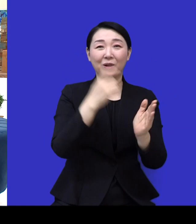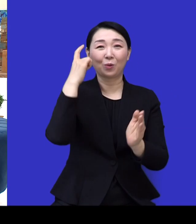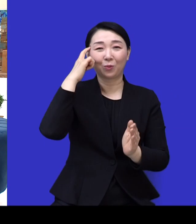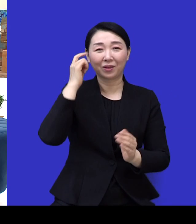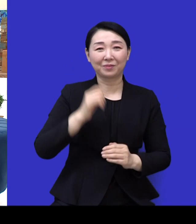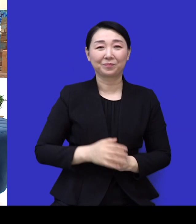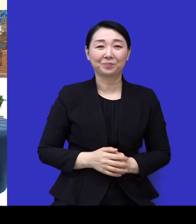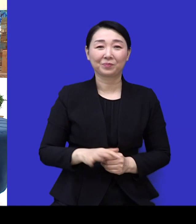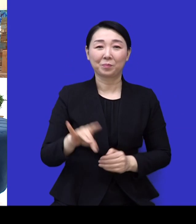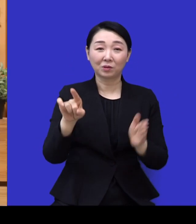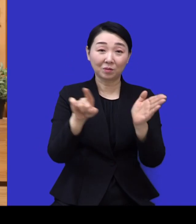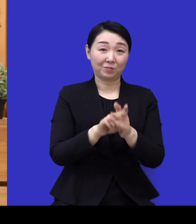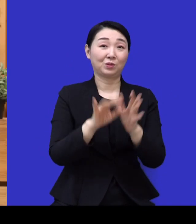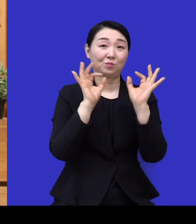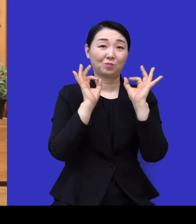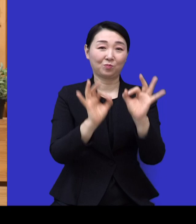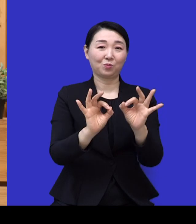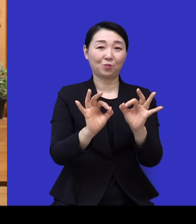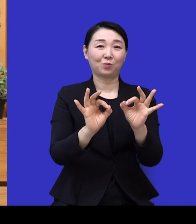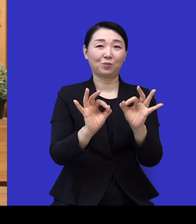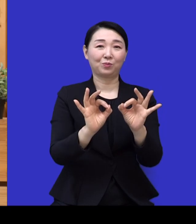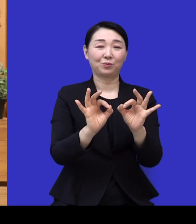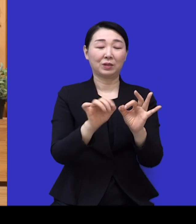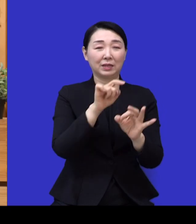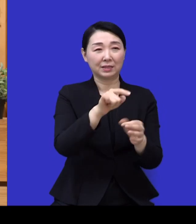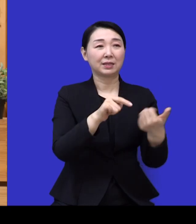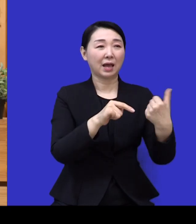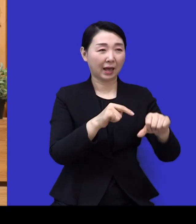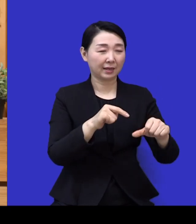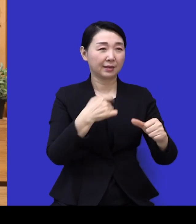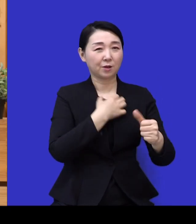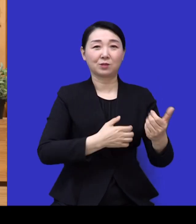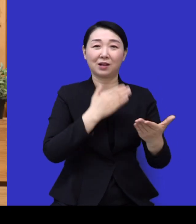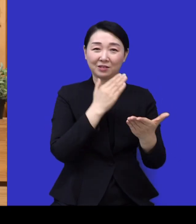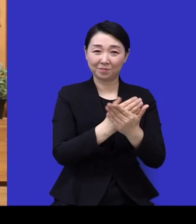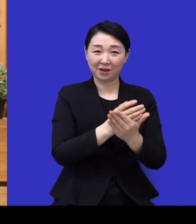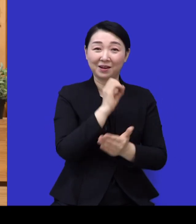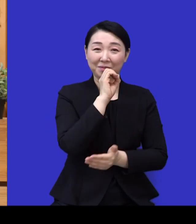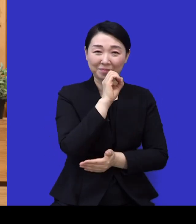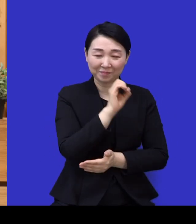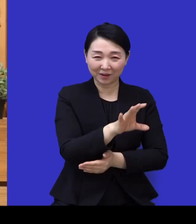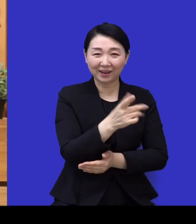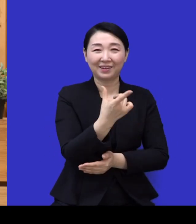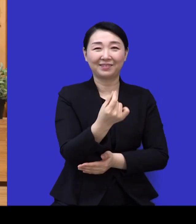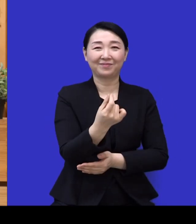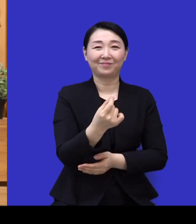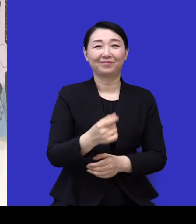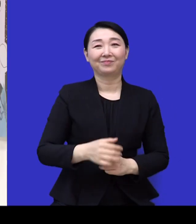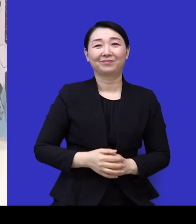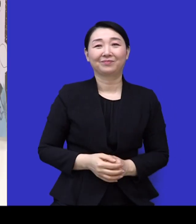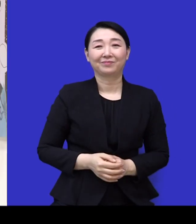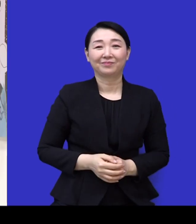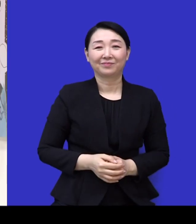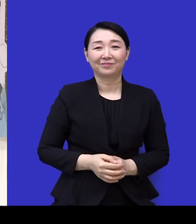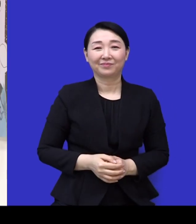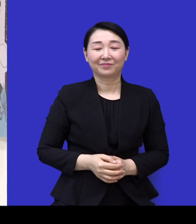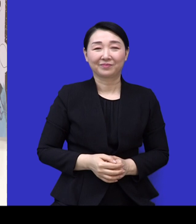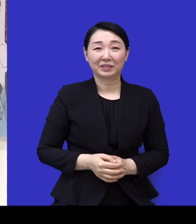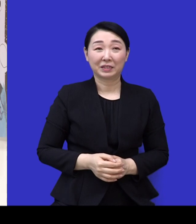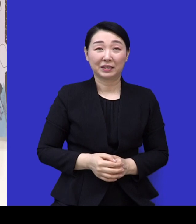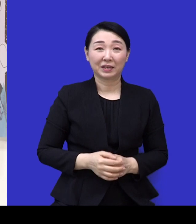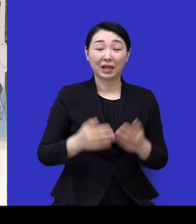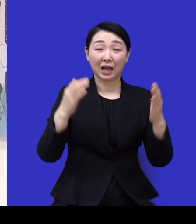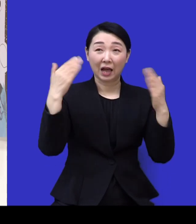먼저 믿음을 보시고 맞아. 보인 믿음을 보고 네 아이는 걱정하지 말라고 해주신 거가 아닐까요? 일부 장학금도